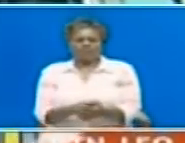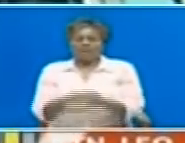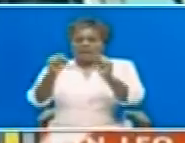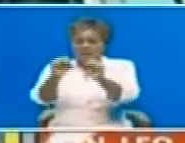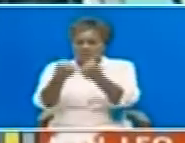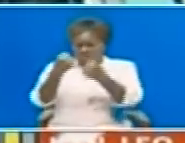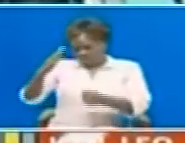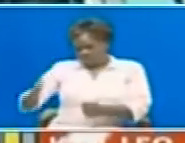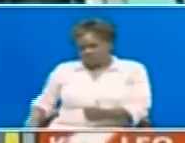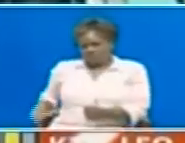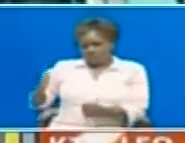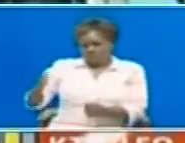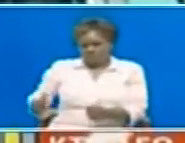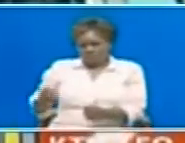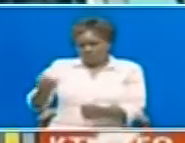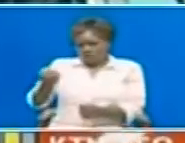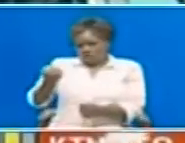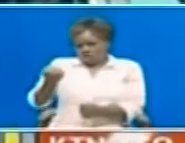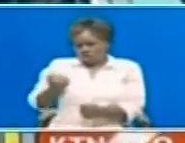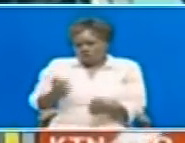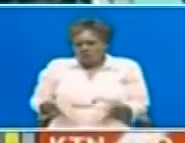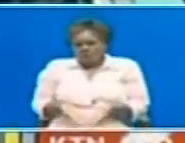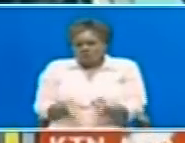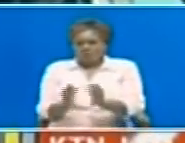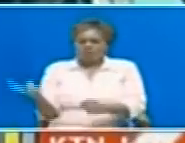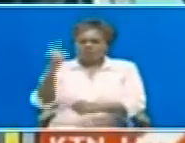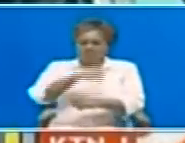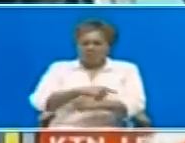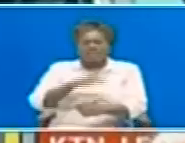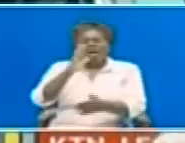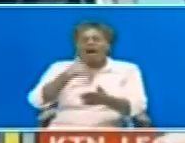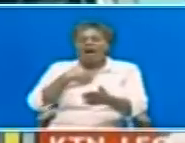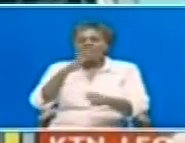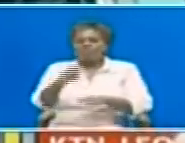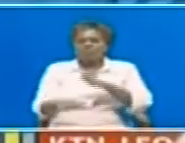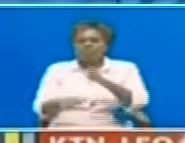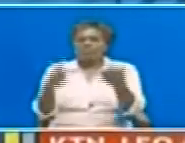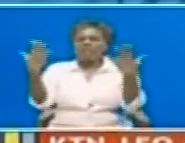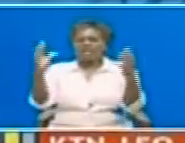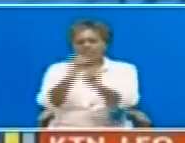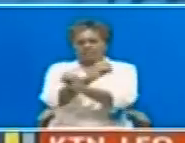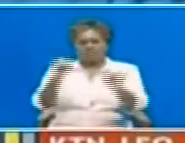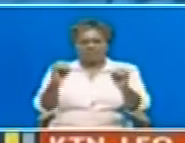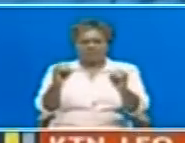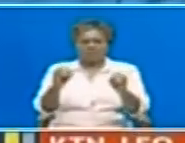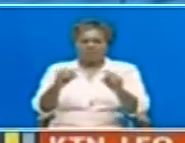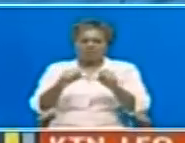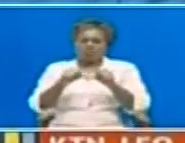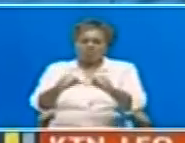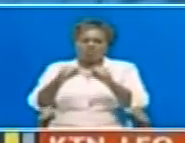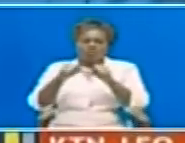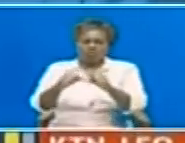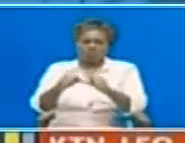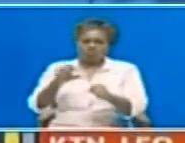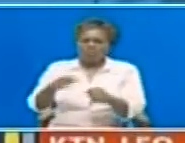Ajali ya gari moshi iliyomwacha kifungua mimba wake Purity Acheng bila mguu na mkono. Sasa waliona tibu ilipiga hao